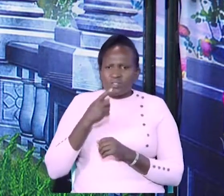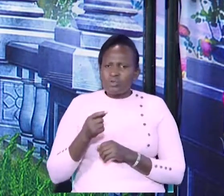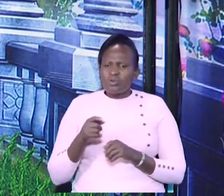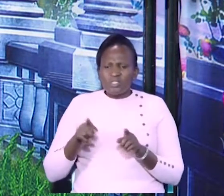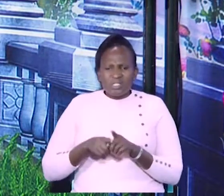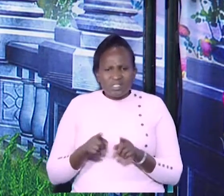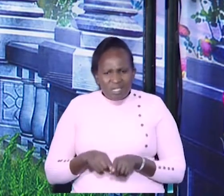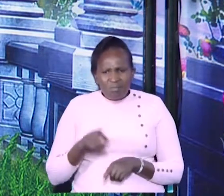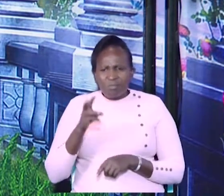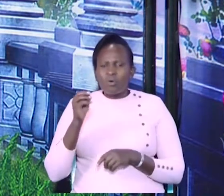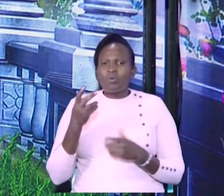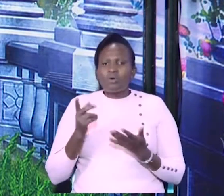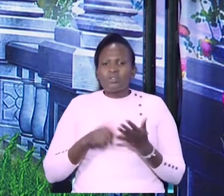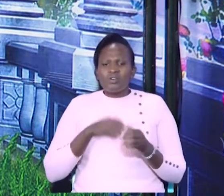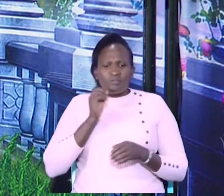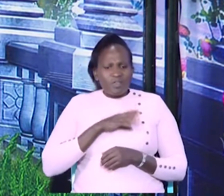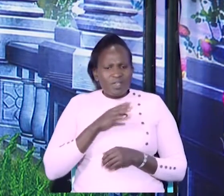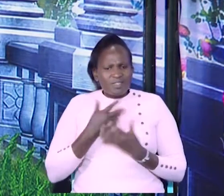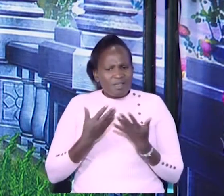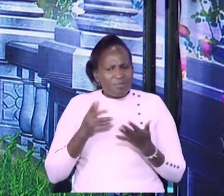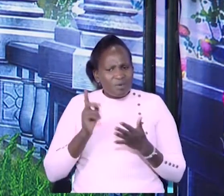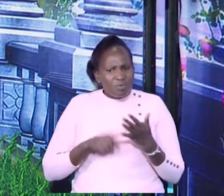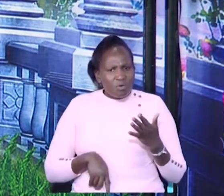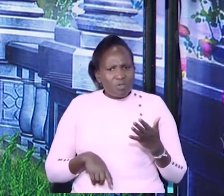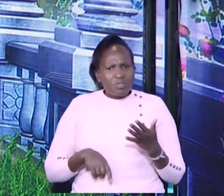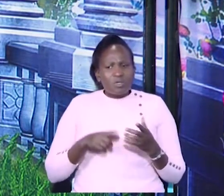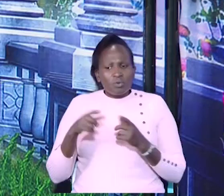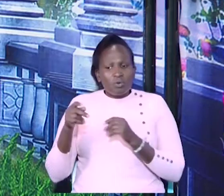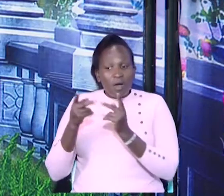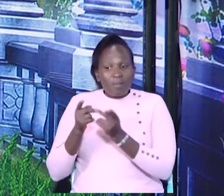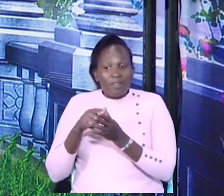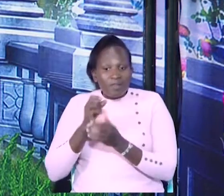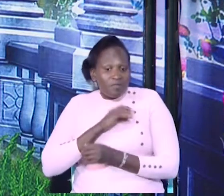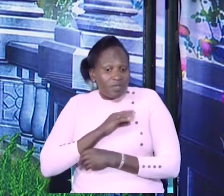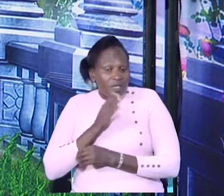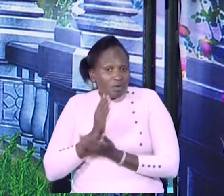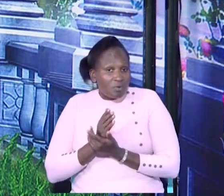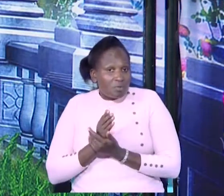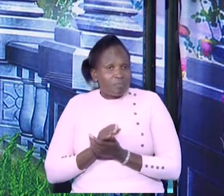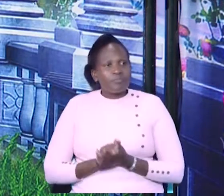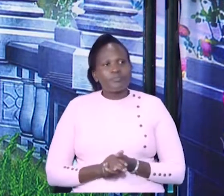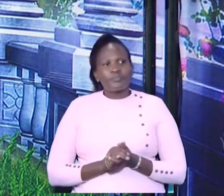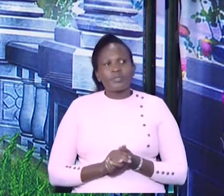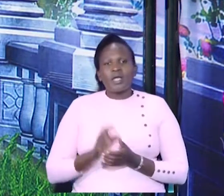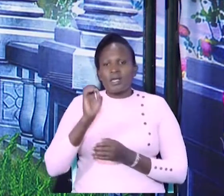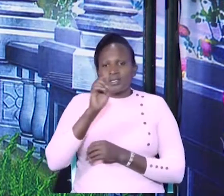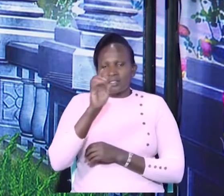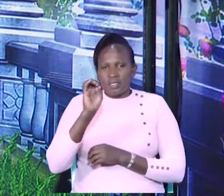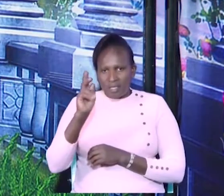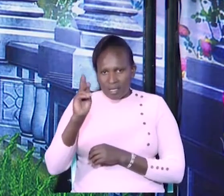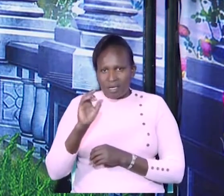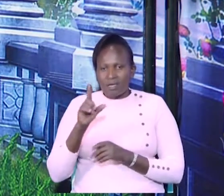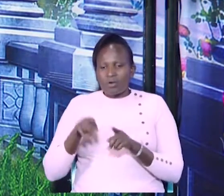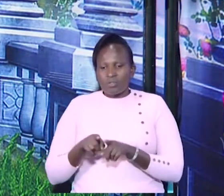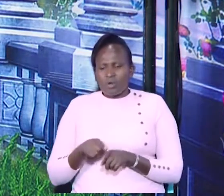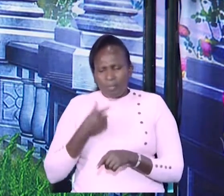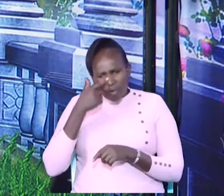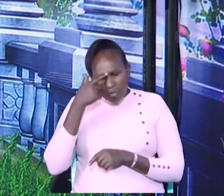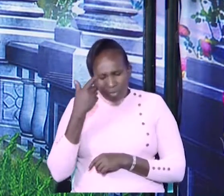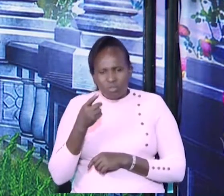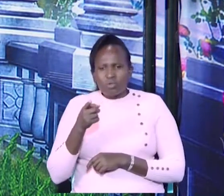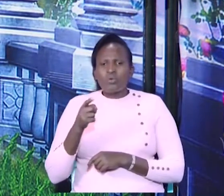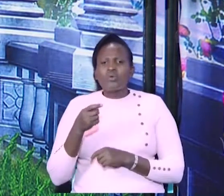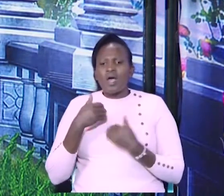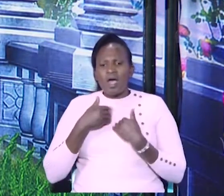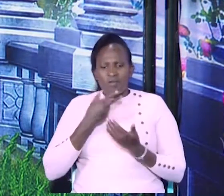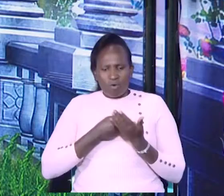kama ilikuwa mahali pa kuogovia. Ni jambo gani umewahi enda mahali ukaogopa? Ezekiel alikuwa katika ile hali. Lakini kwa sababu alikuwa na